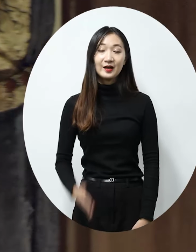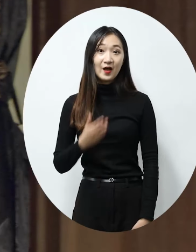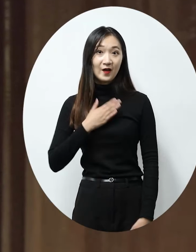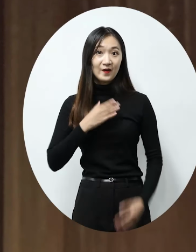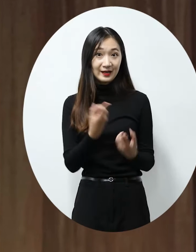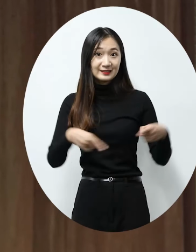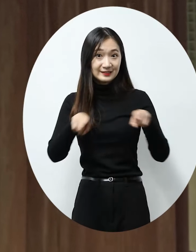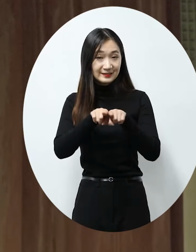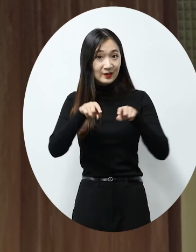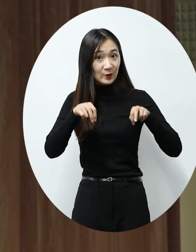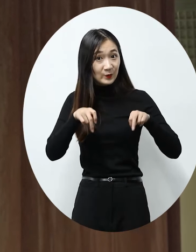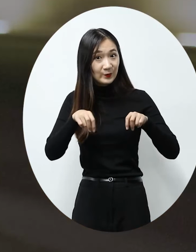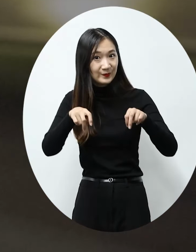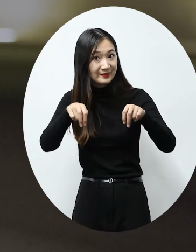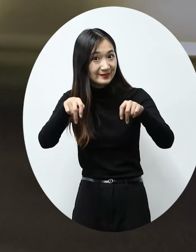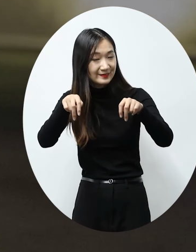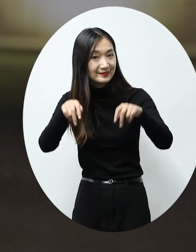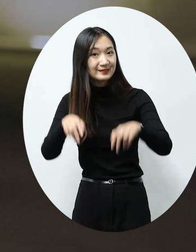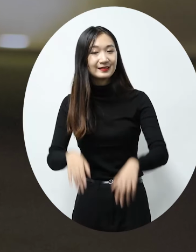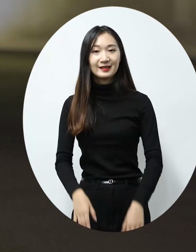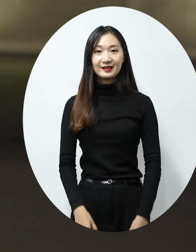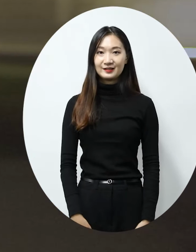저와 함께 걸으시겠습니까?